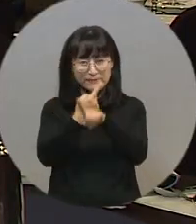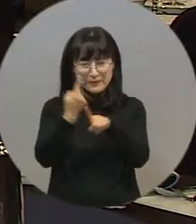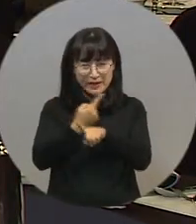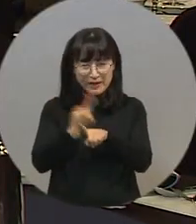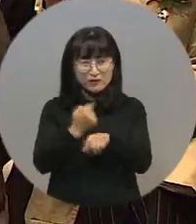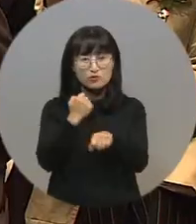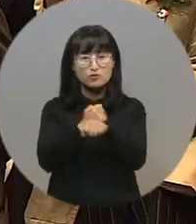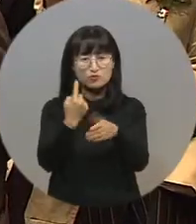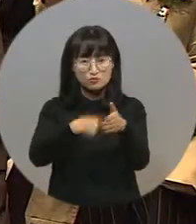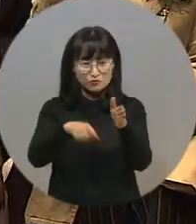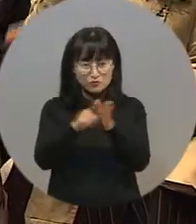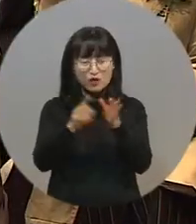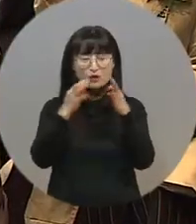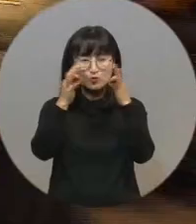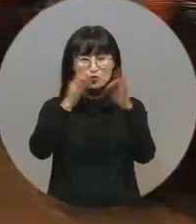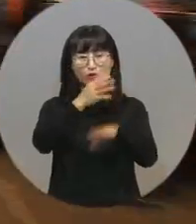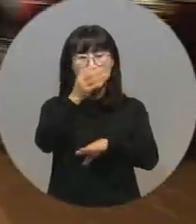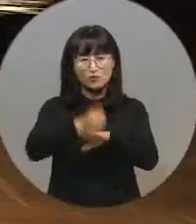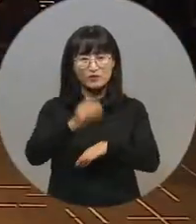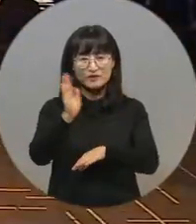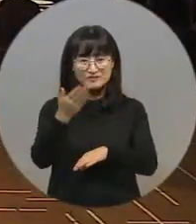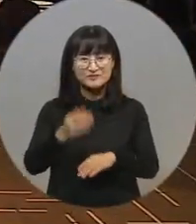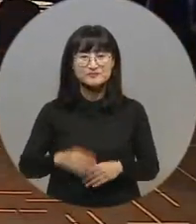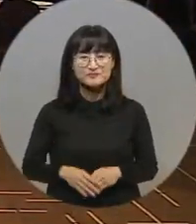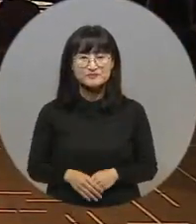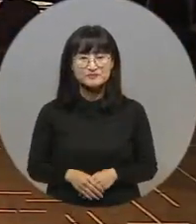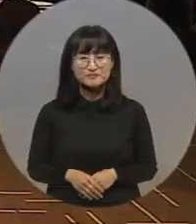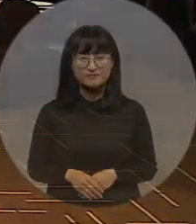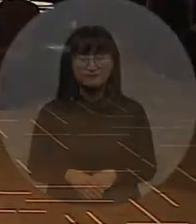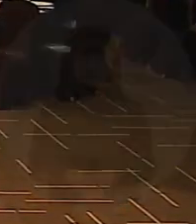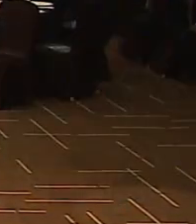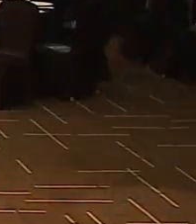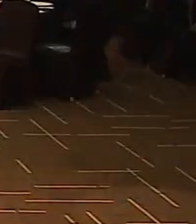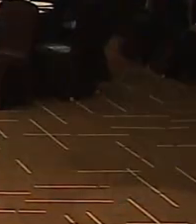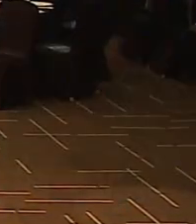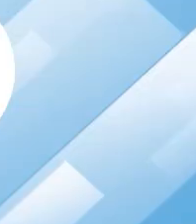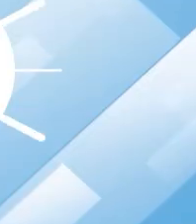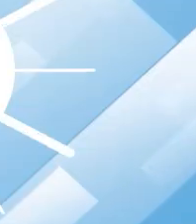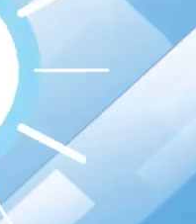결실로 빛이납니다 복지 T 뉴스 정유정